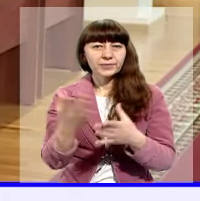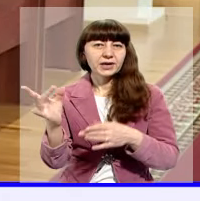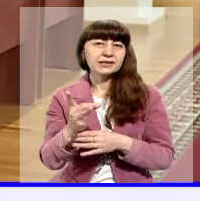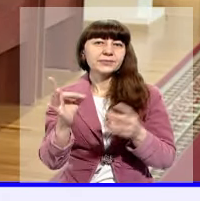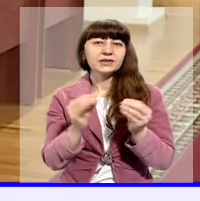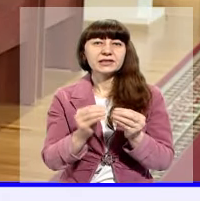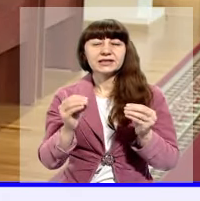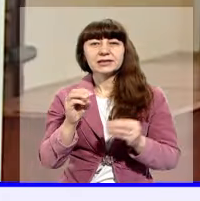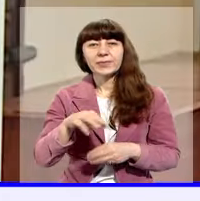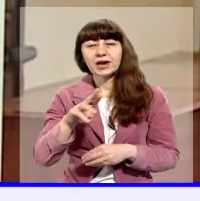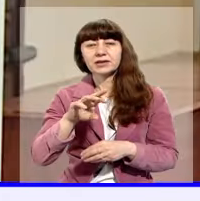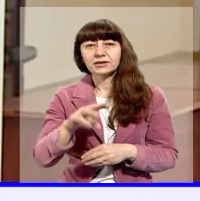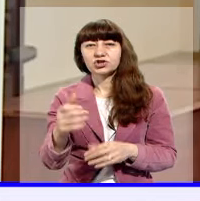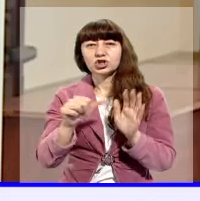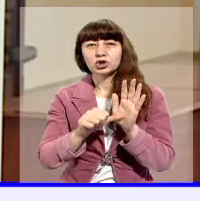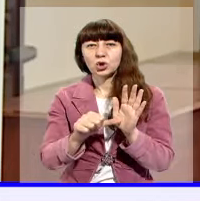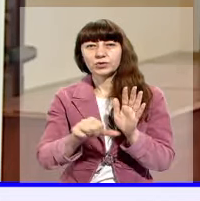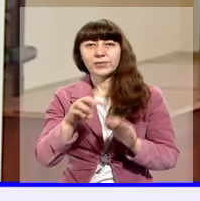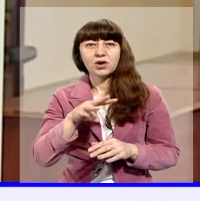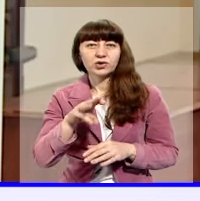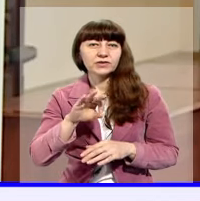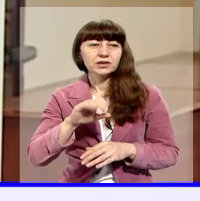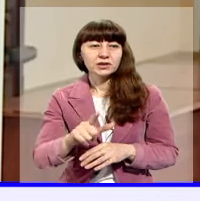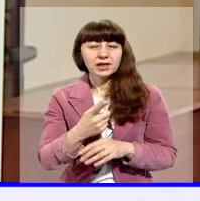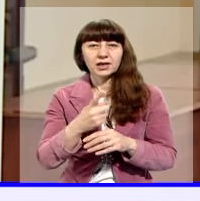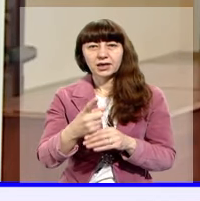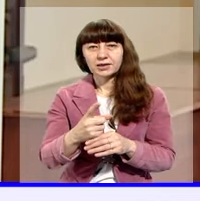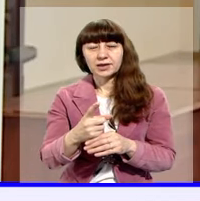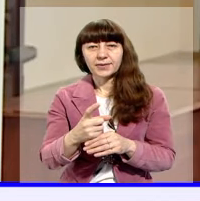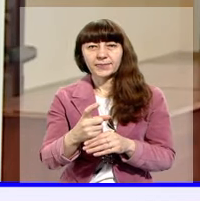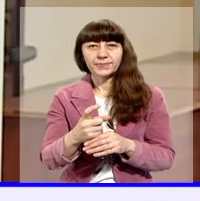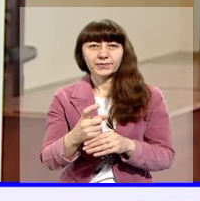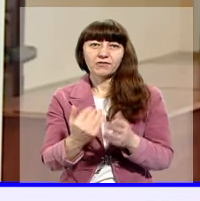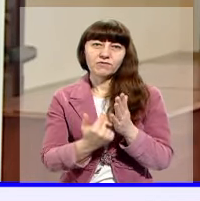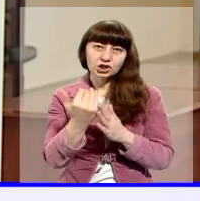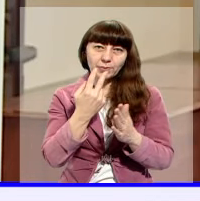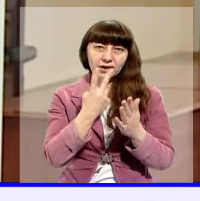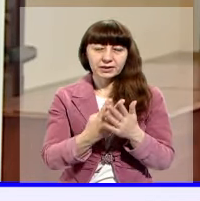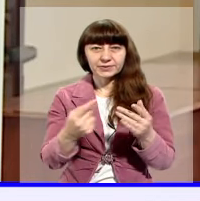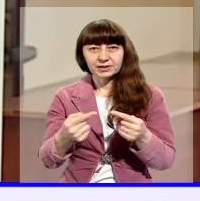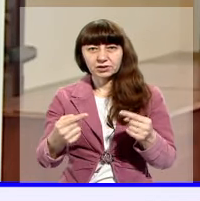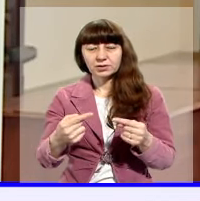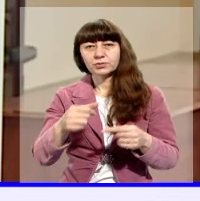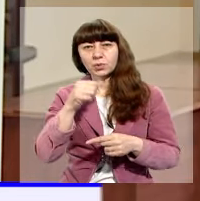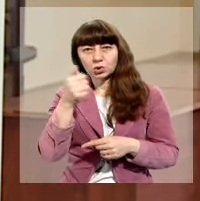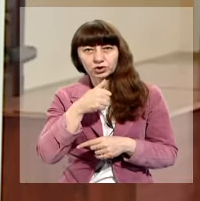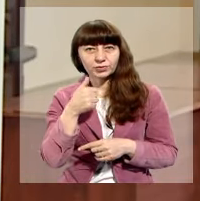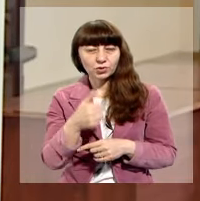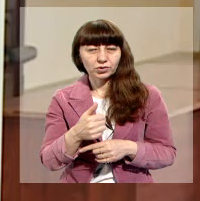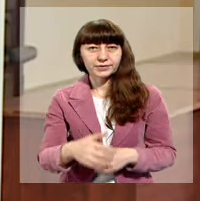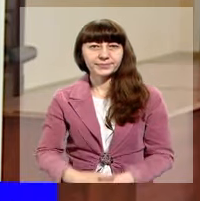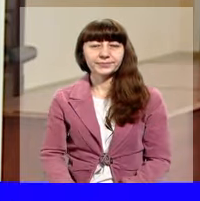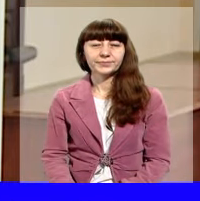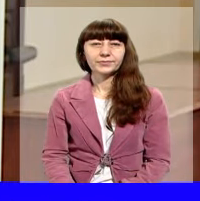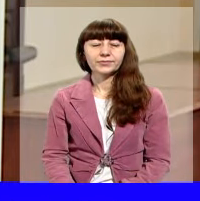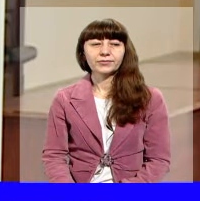65451 бірлік құрайды. Шағын орта бизнеспен өнім шығару 1,4 триллион теңгеге жуық көлемде қалыптасты. Ал жалпы өңірлік өнімдегі шағын және